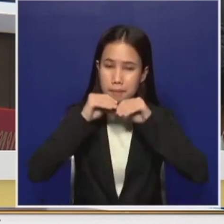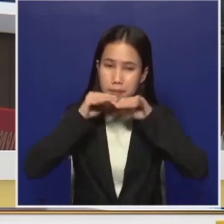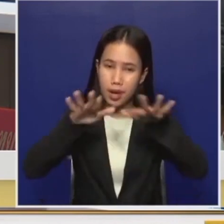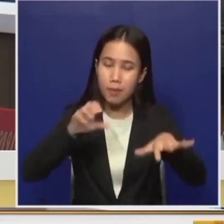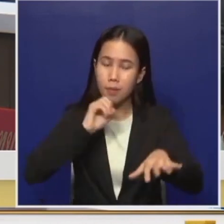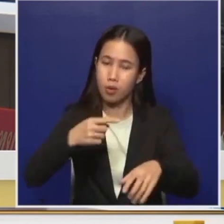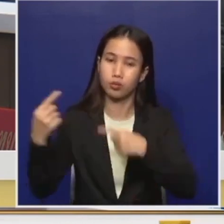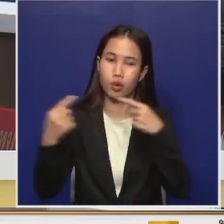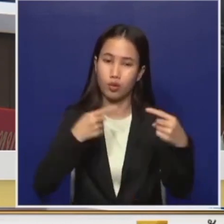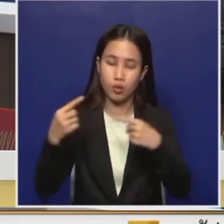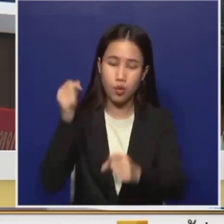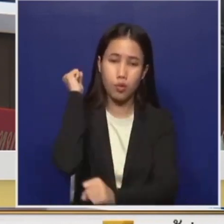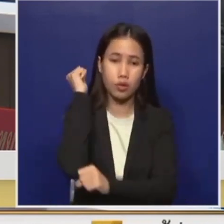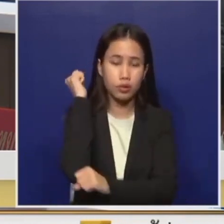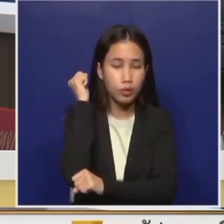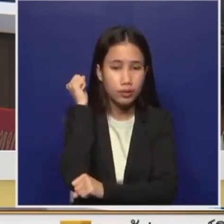สงคามกบความยากจน